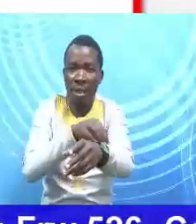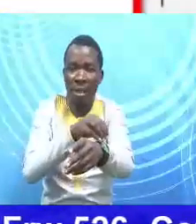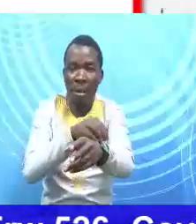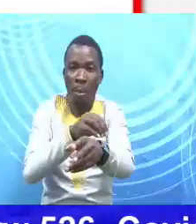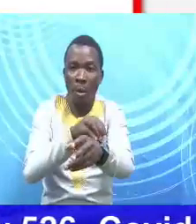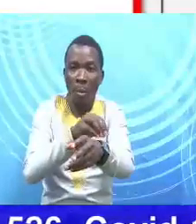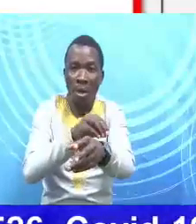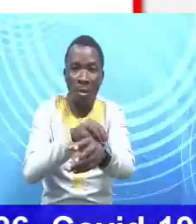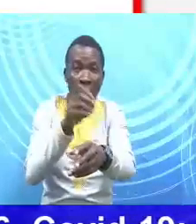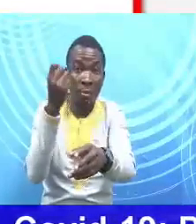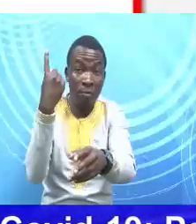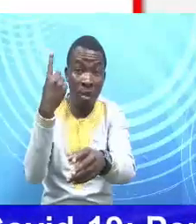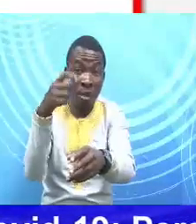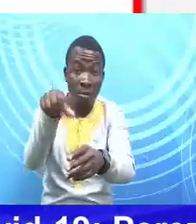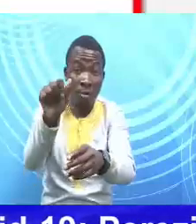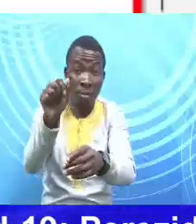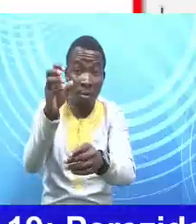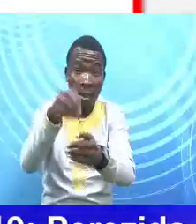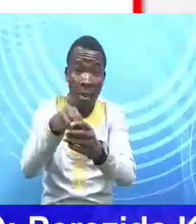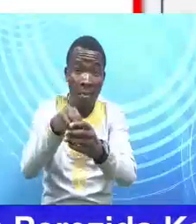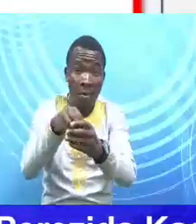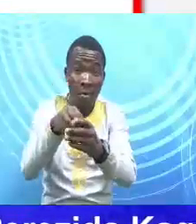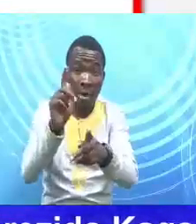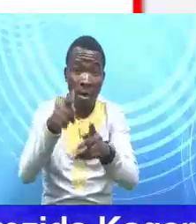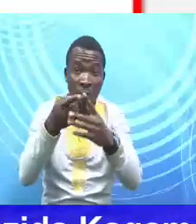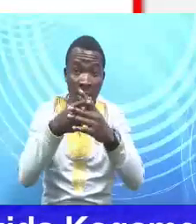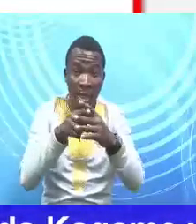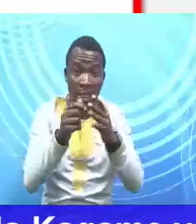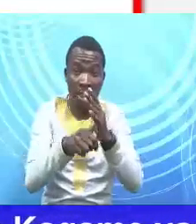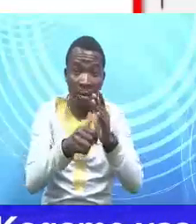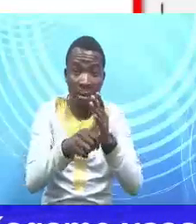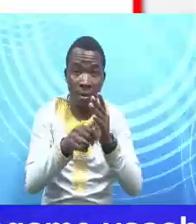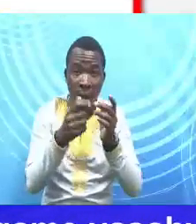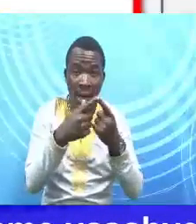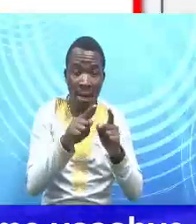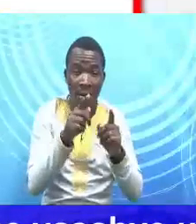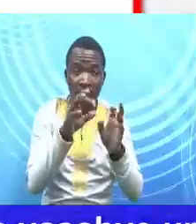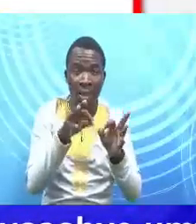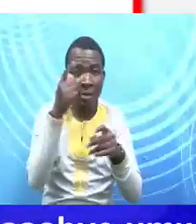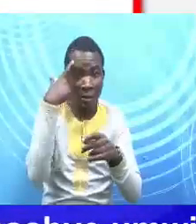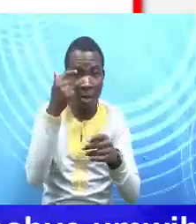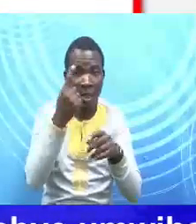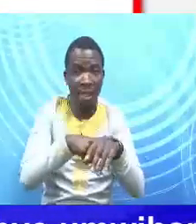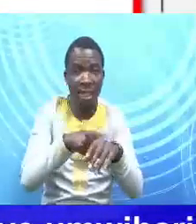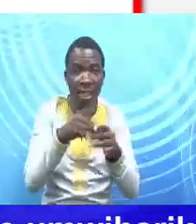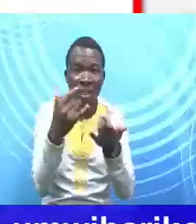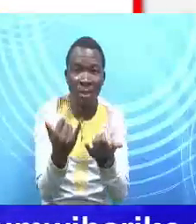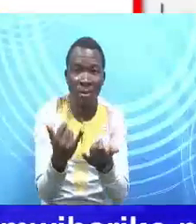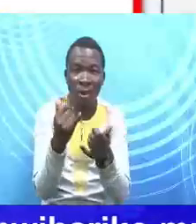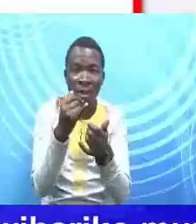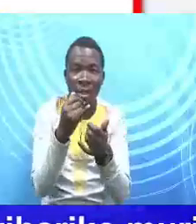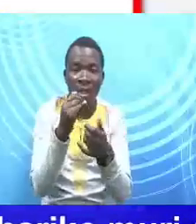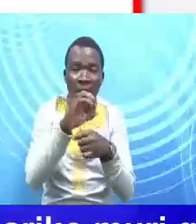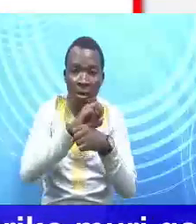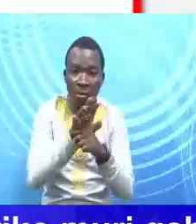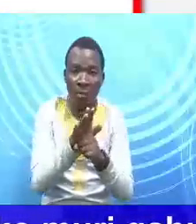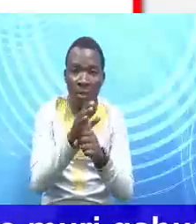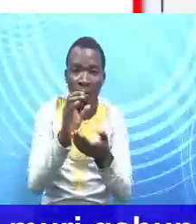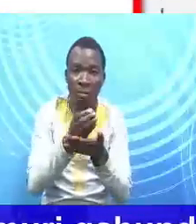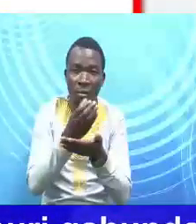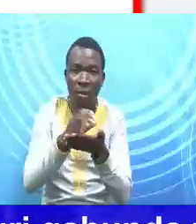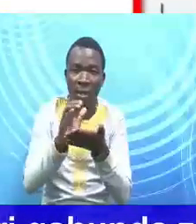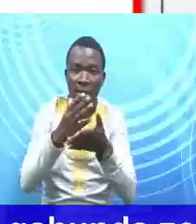abakomerekejwe urumva nabo bari muri banyirabayazana ubundi cyo tuzi ko nuko muri ibi bihe nta tubari twemewe